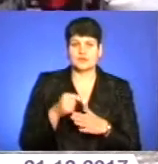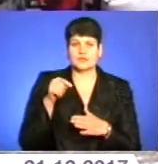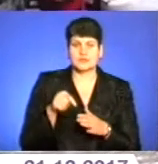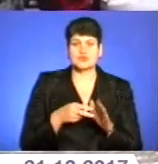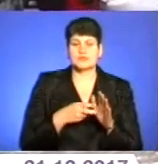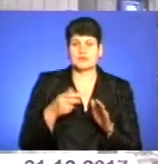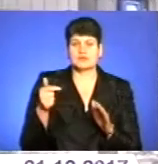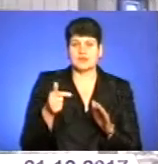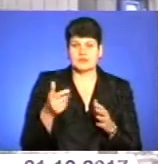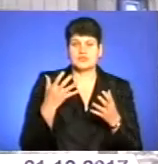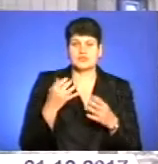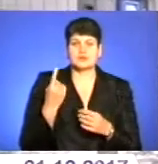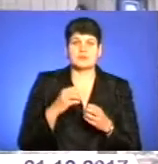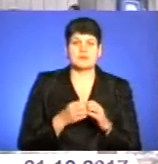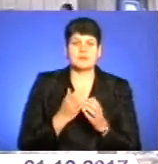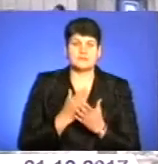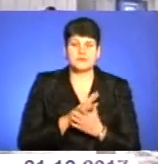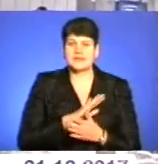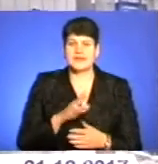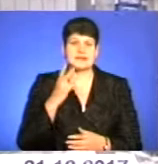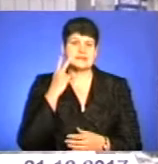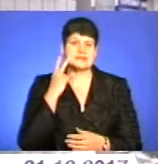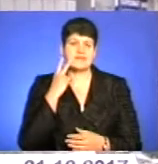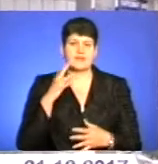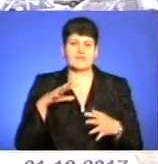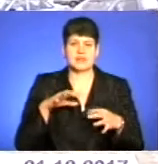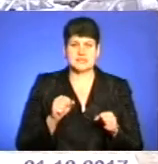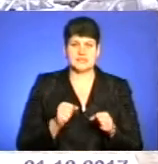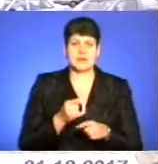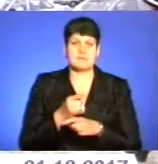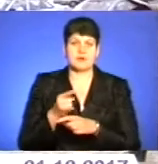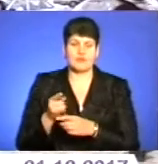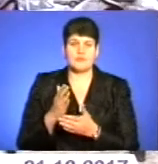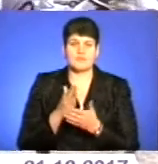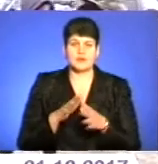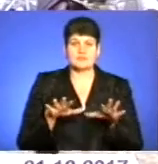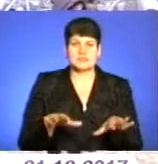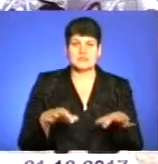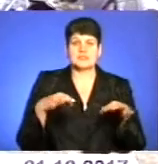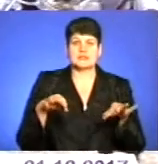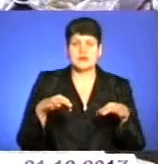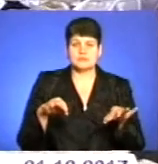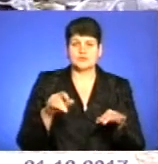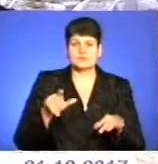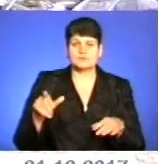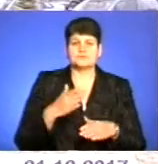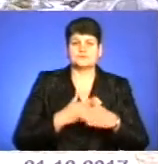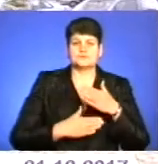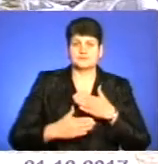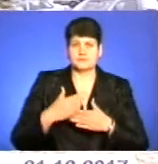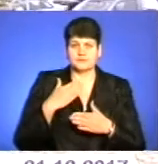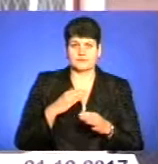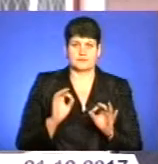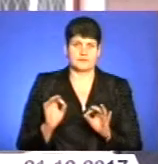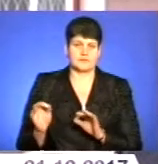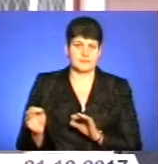гривень. До речі, є ще одна проблема. Не завжди власники парковок облаштовують місце для автотранспорту громадян з інвалідністю належним